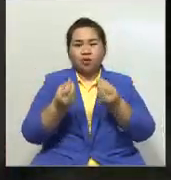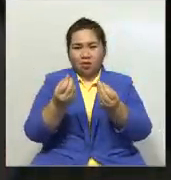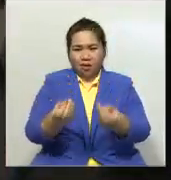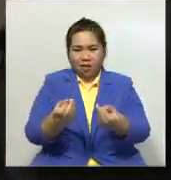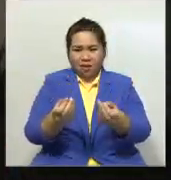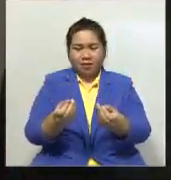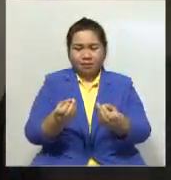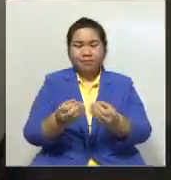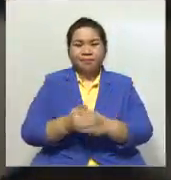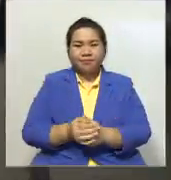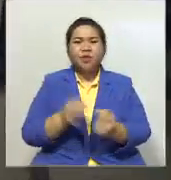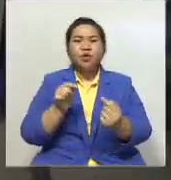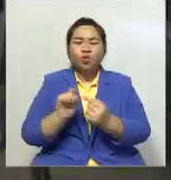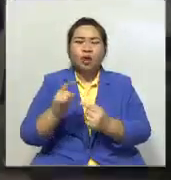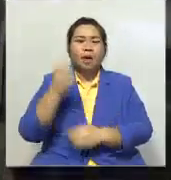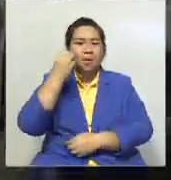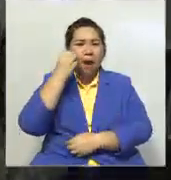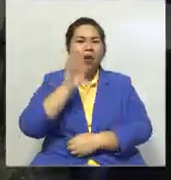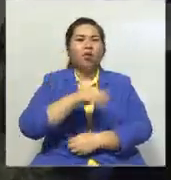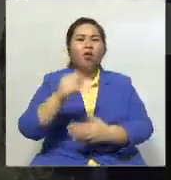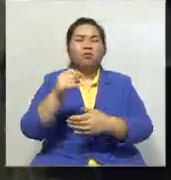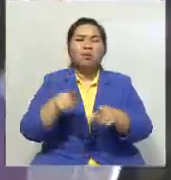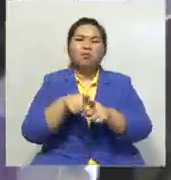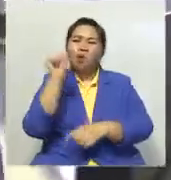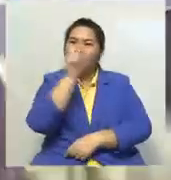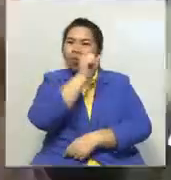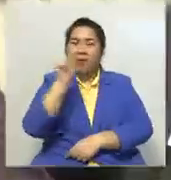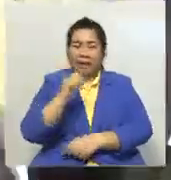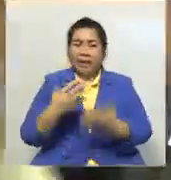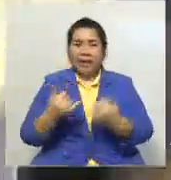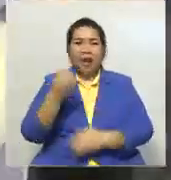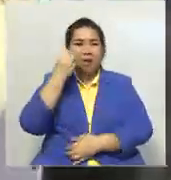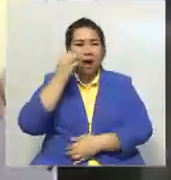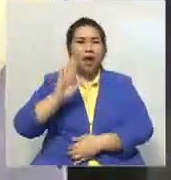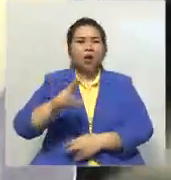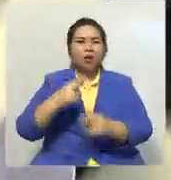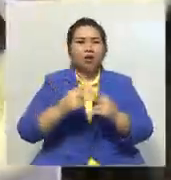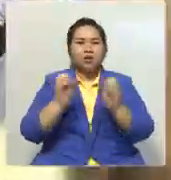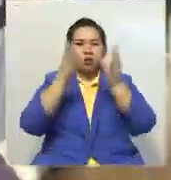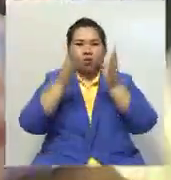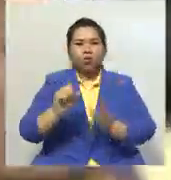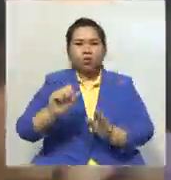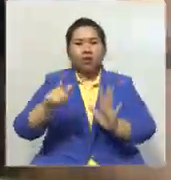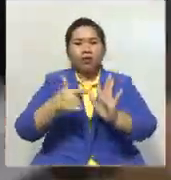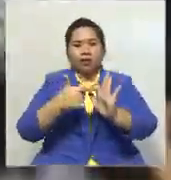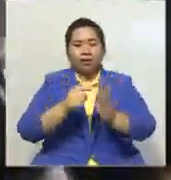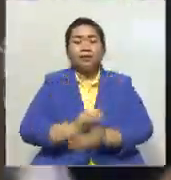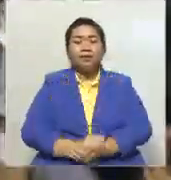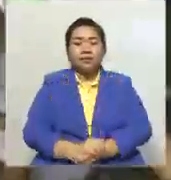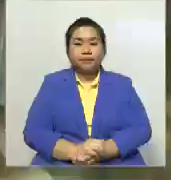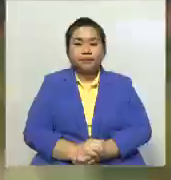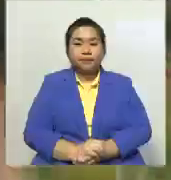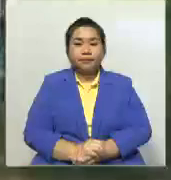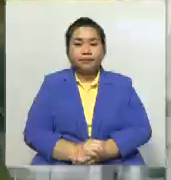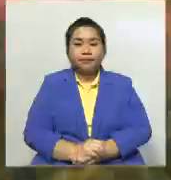รื่นเริงบันเทิงใจให้สมกับเป็นหมู่บ้านศิลปินเพราะหมู่บ้านแห่งนี้นะคะเป็นบ้านเกิดของครูสลาคุณวุฒินั่นเองค่ะ